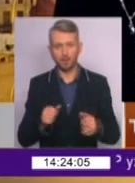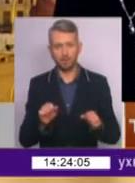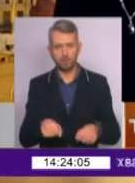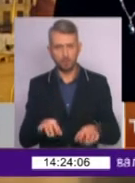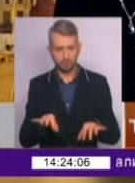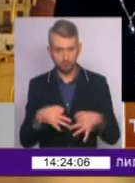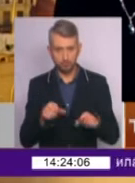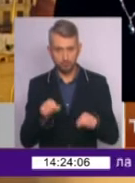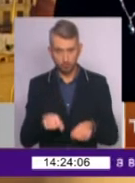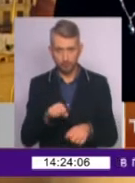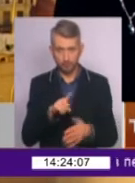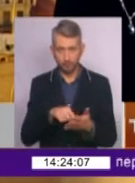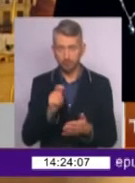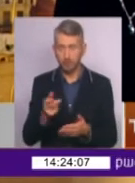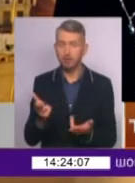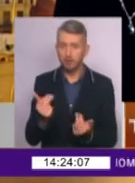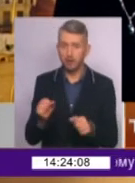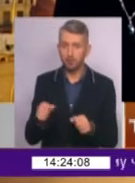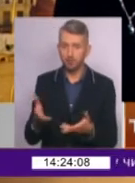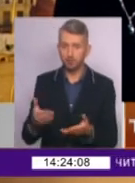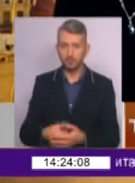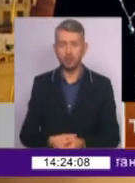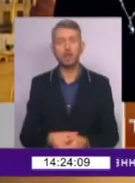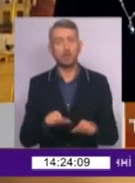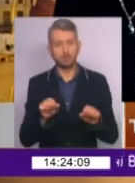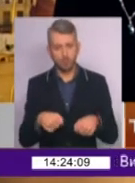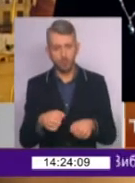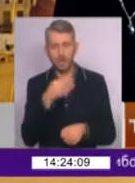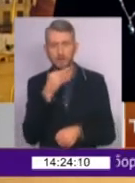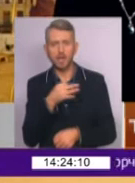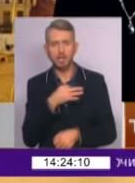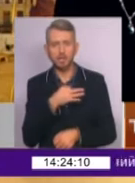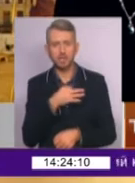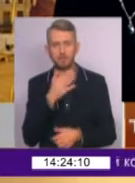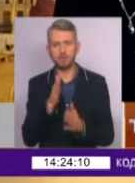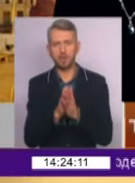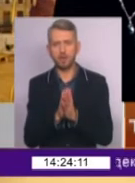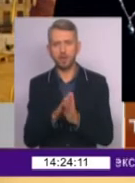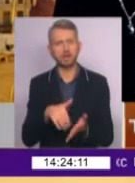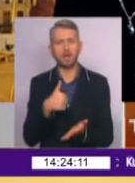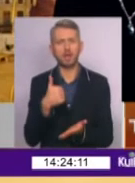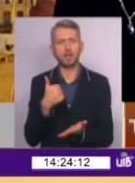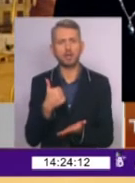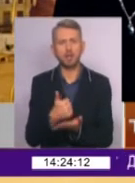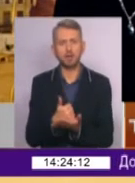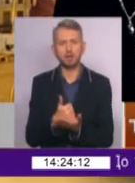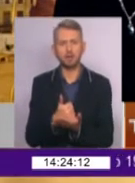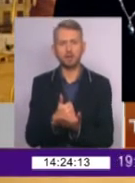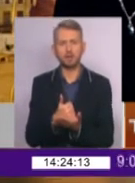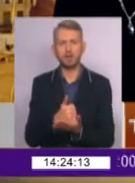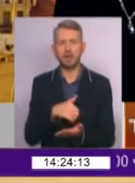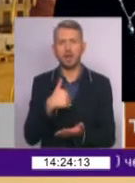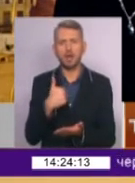Можна задати питання? Будь ласка, говоріть, доброго дня. Можна, да? Скажіть, пожалуйста, главное, говорят, что главное